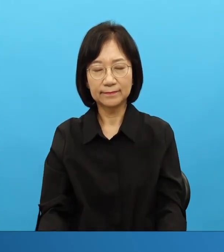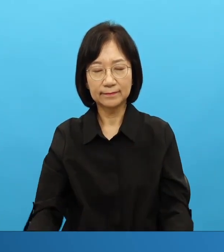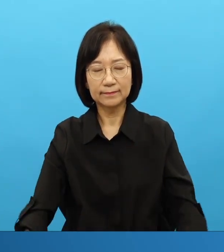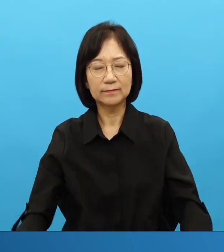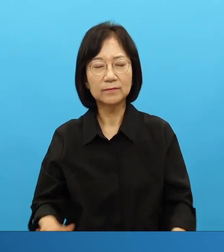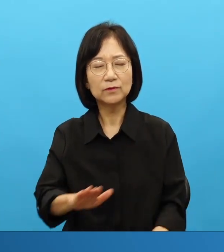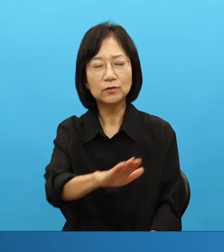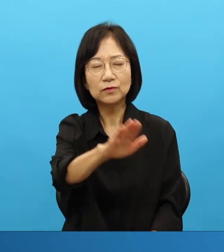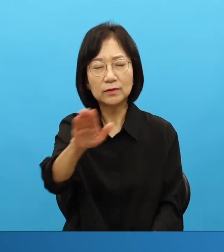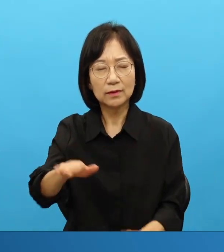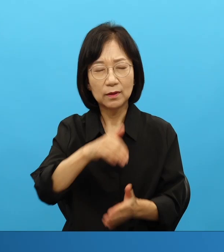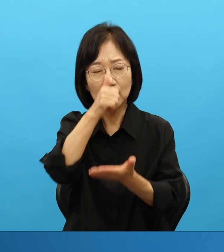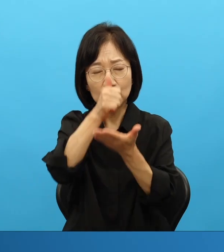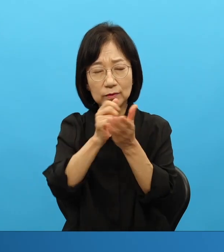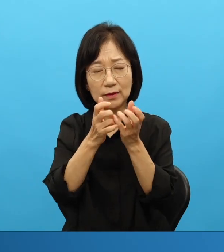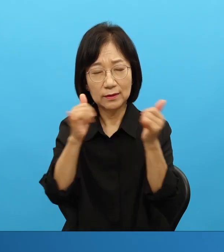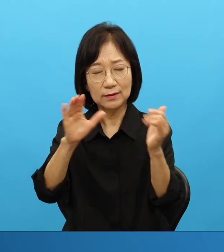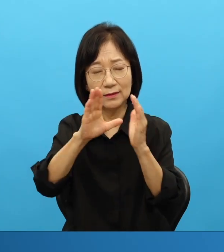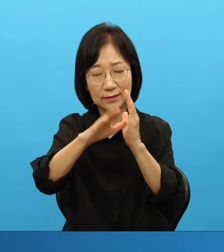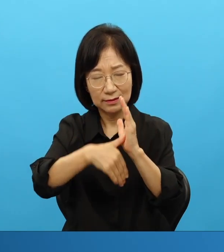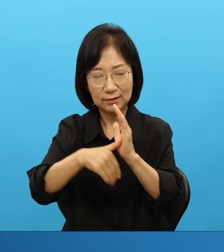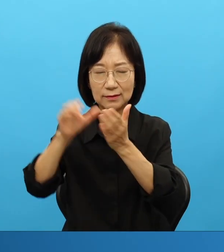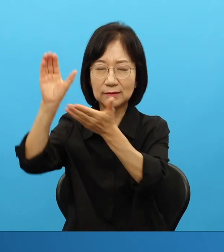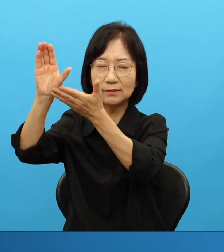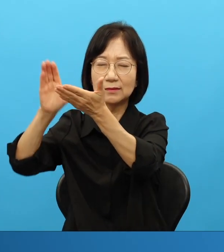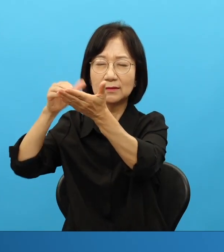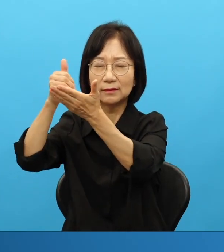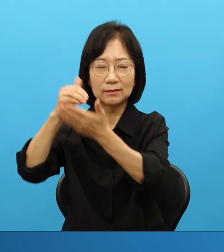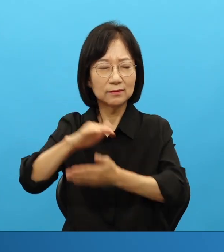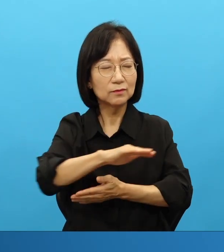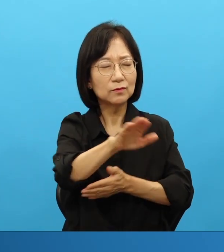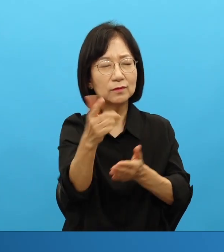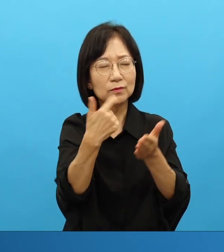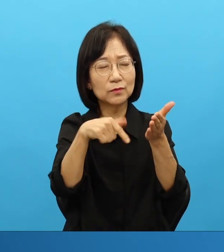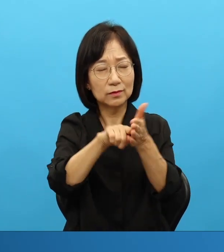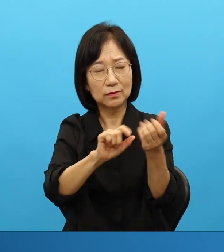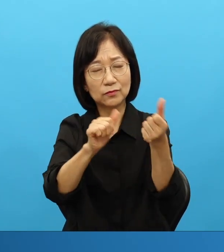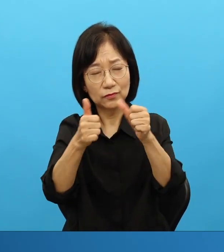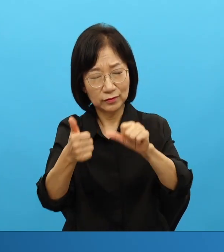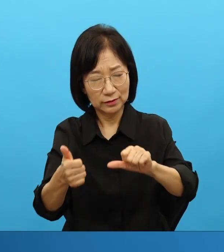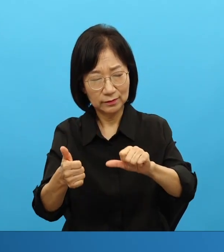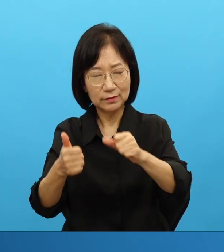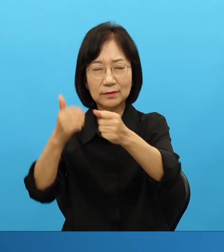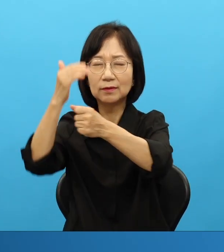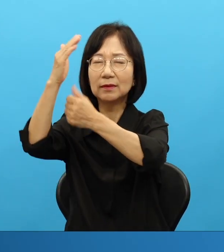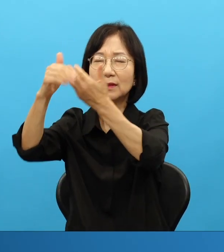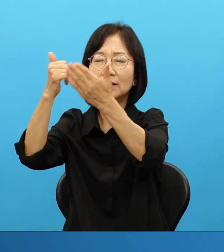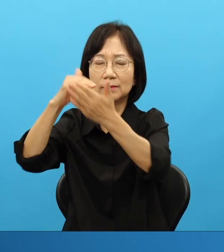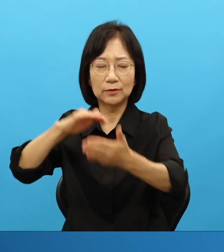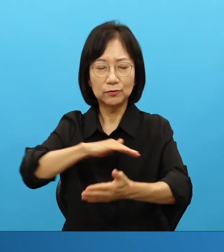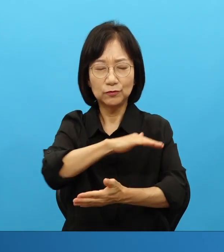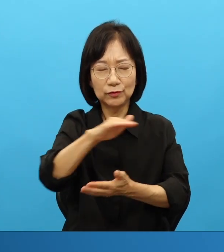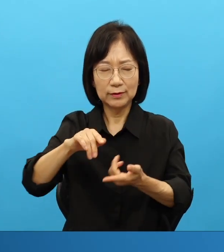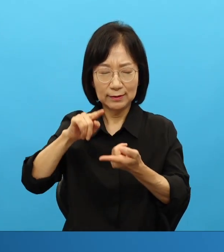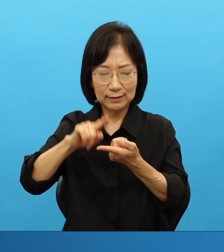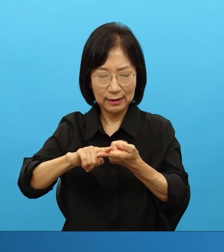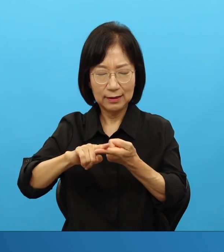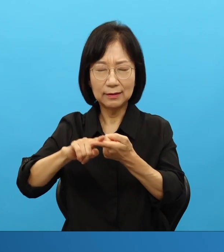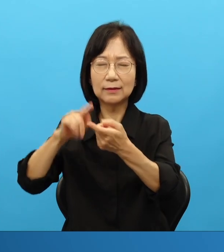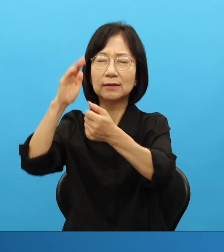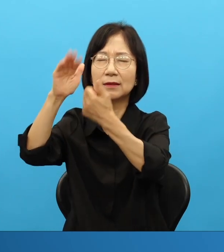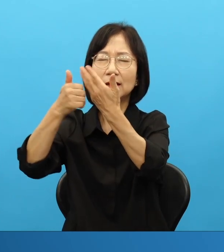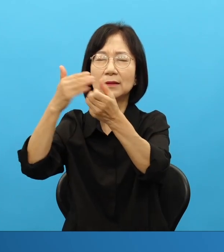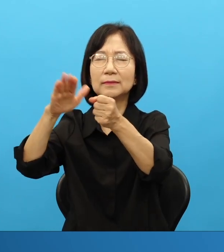우리가 아직 죄인 되었을 때 그리스도께서 우리를 위하여 죽으심으로 하나님께서 우리에게 대한 자기의 사랑을